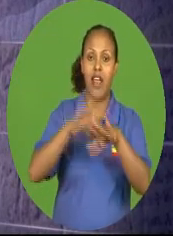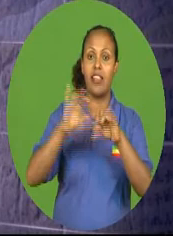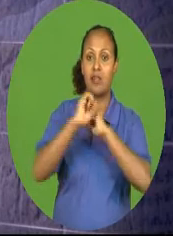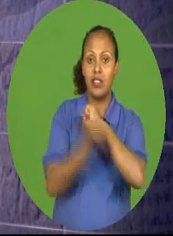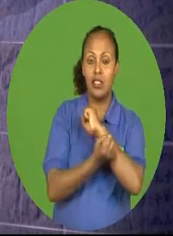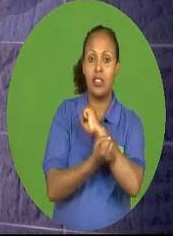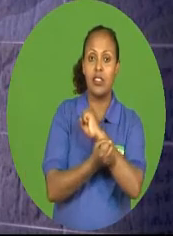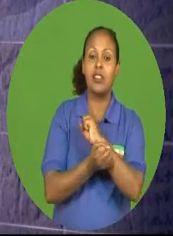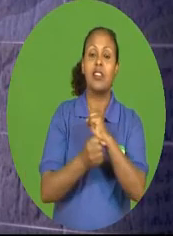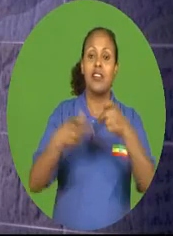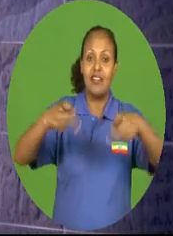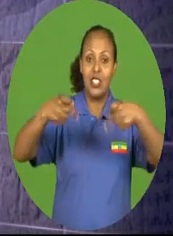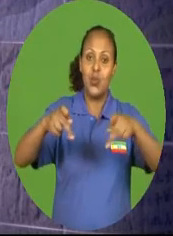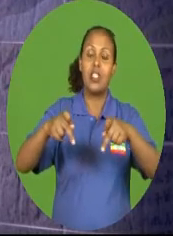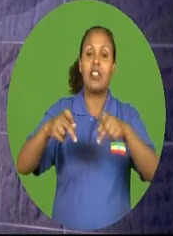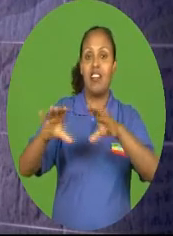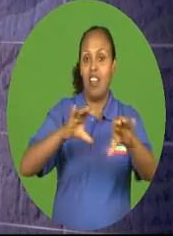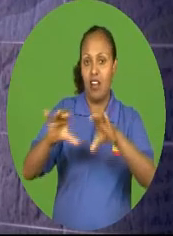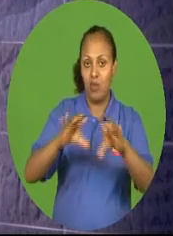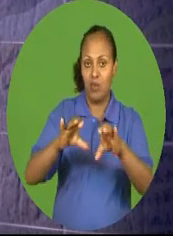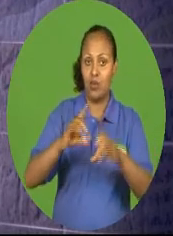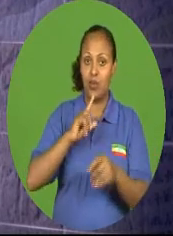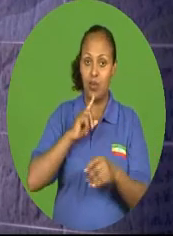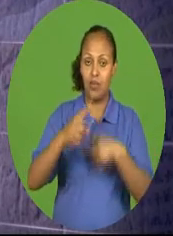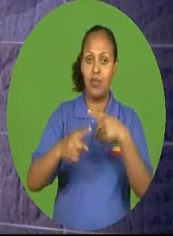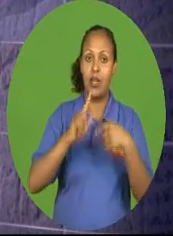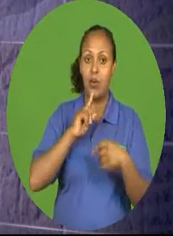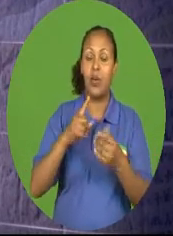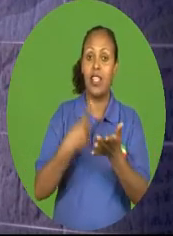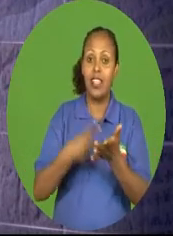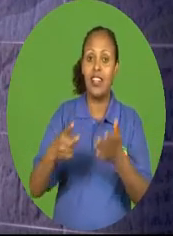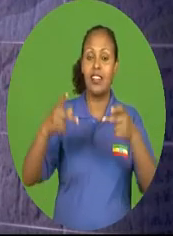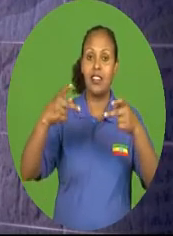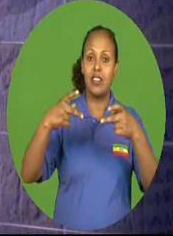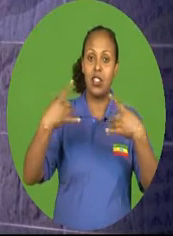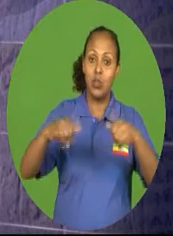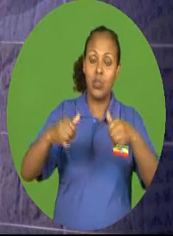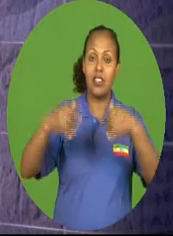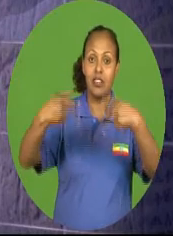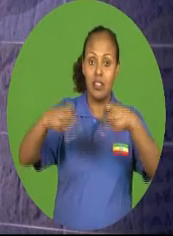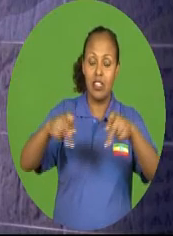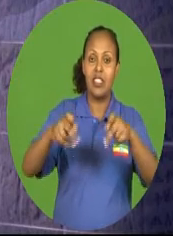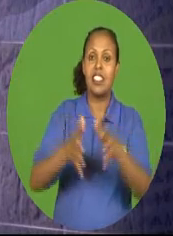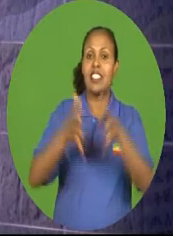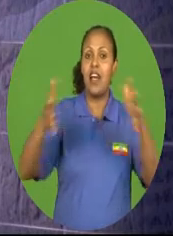ላይ ተመስርታችሁ ጭውውት እንድታካሂዱ የሚለው ነው። ይህ